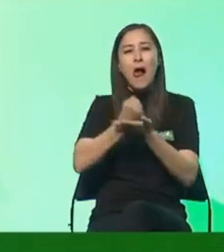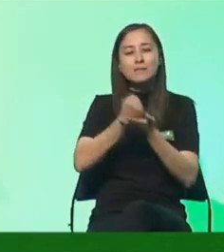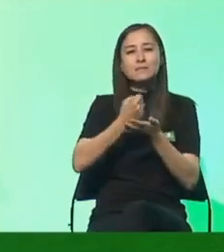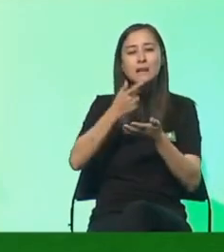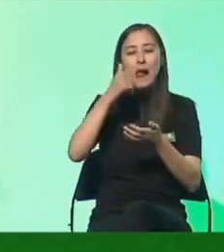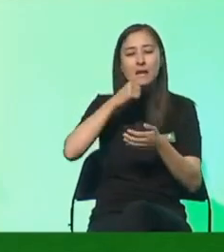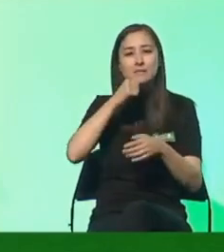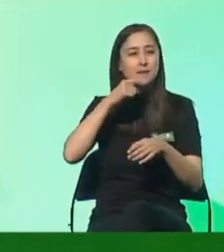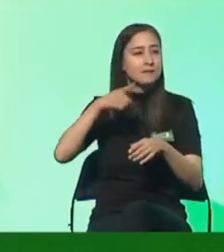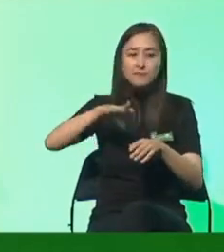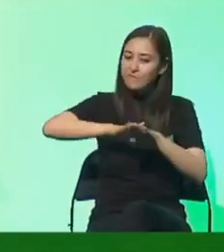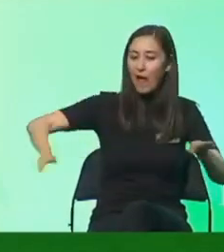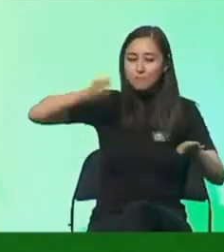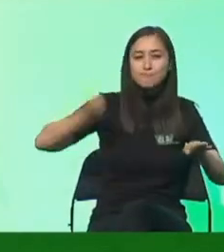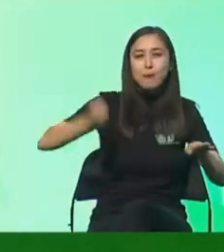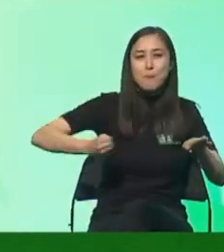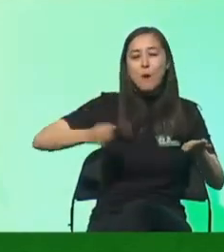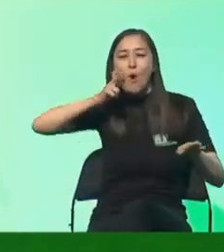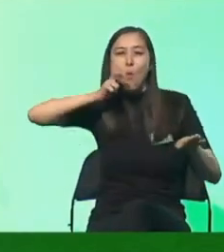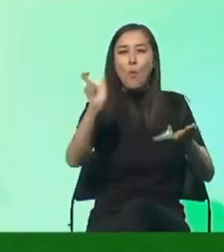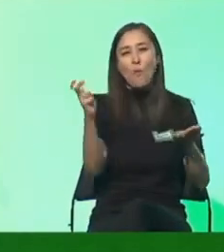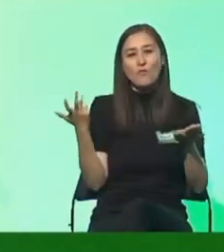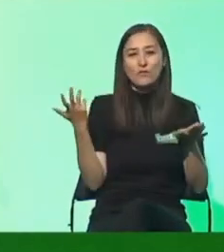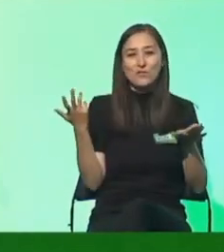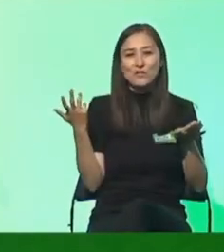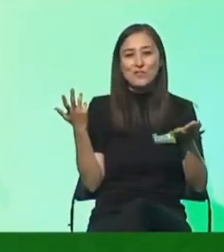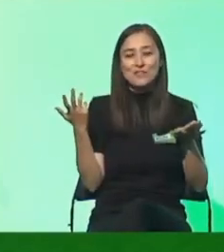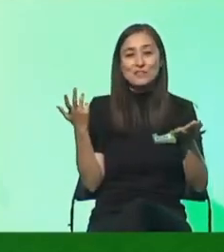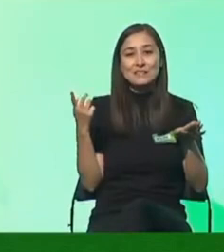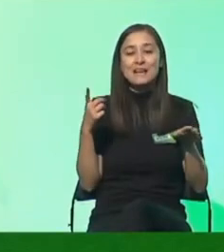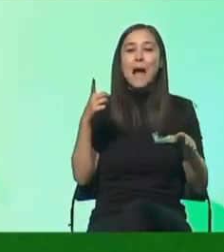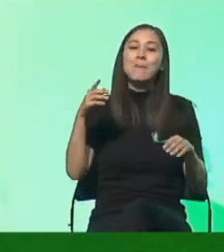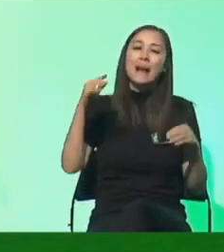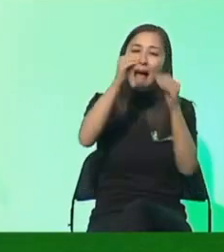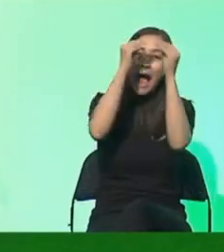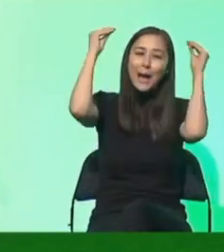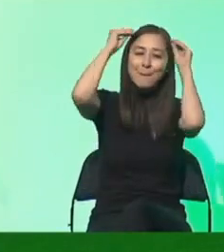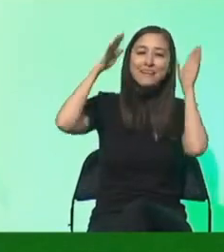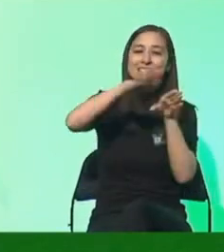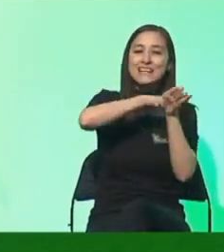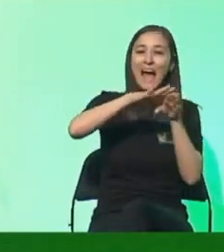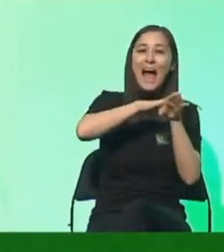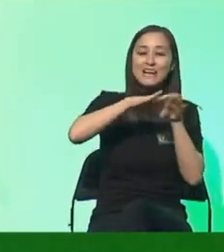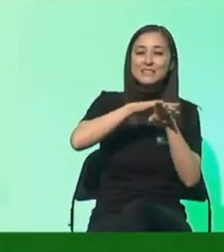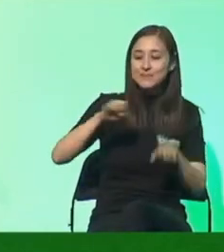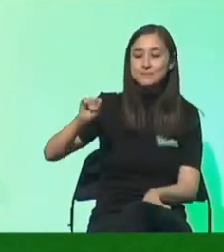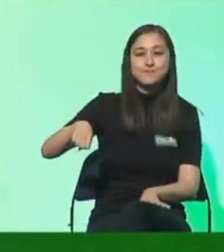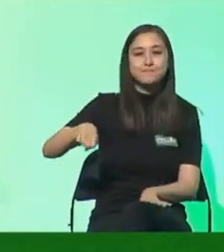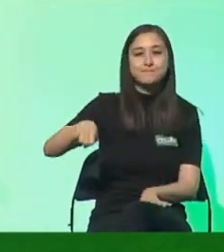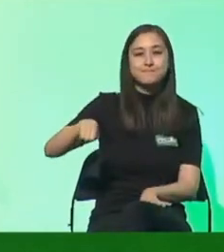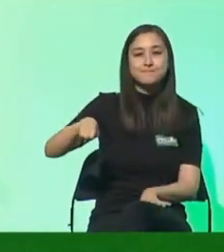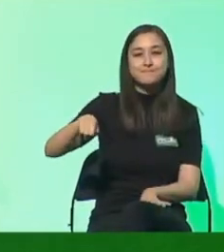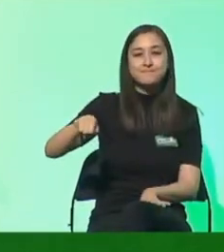zu schlagen und anerkennende Rufe auszustoßen. In akademischen Kreisen hingegen wird statt des Klatschens mit den Fingerknöcheln auf Pulte